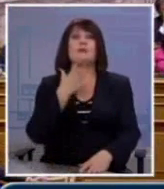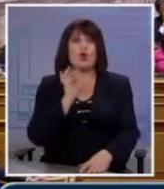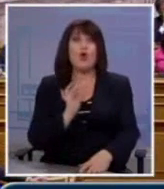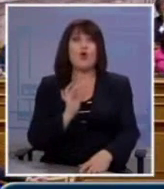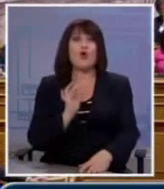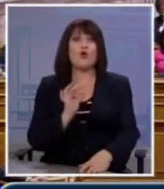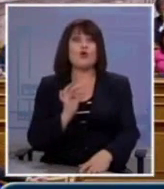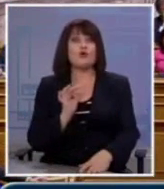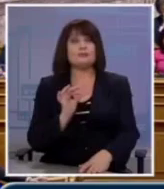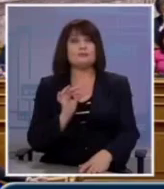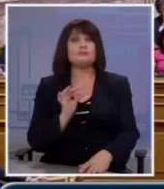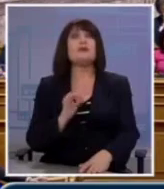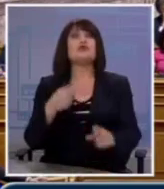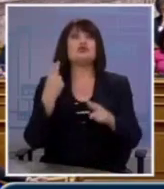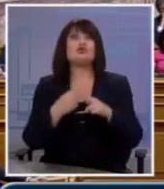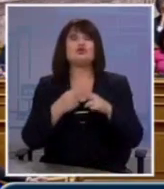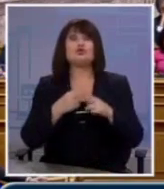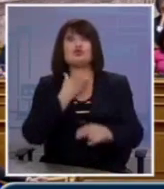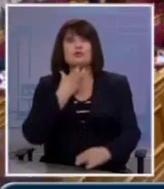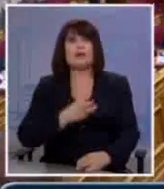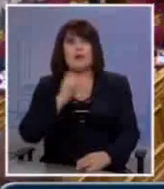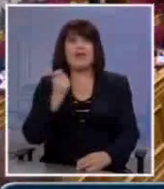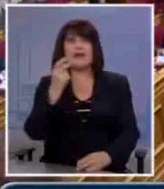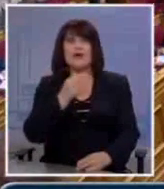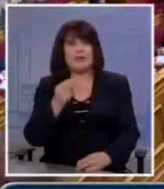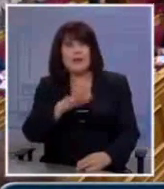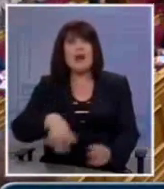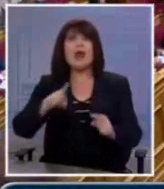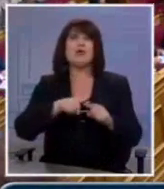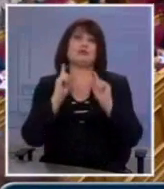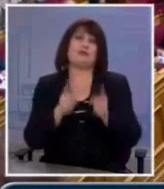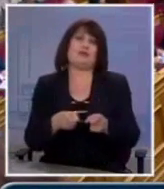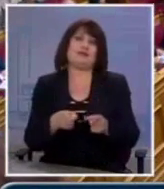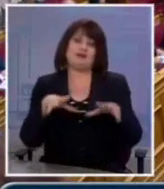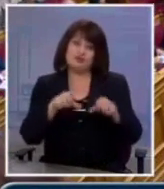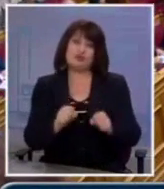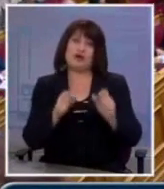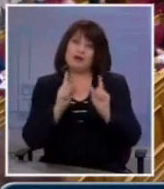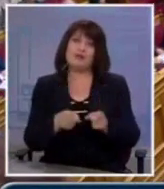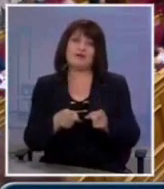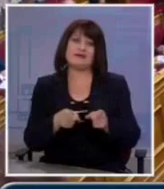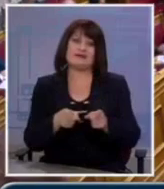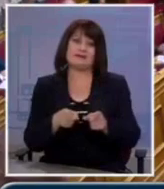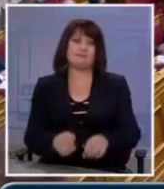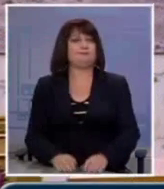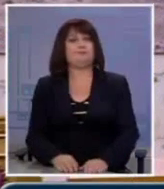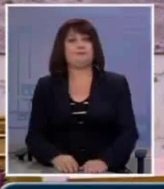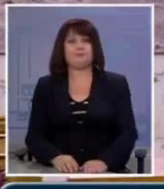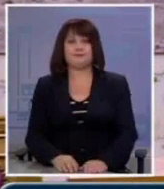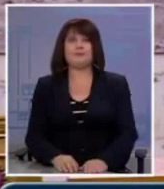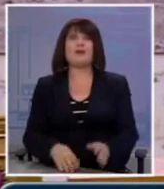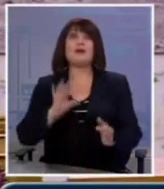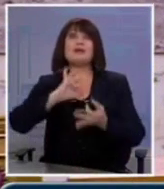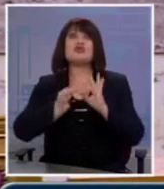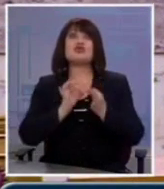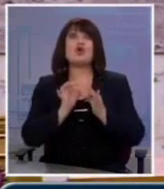την εξουσία για το κρίσιμο αυτό εθνικό θέμα στο λαό. Πρόκειται για μία